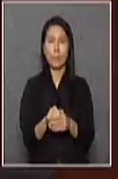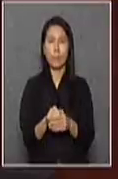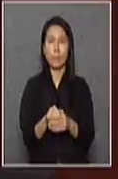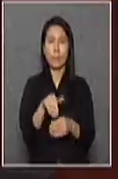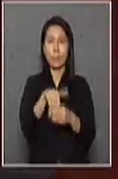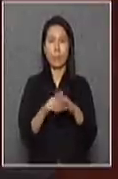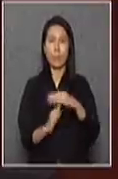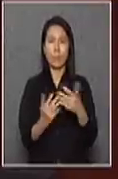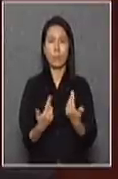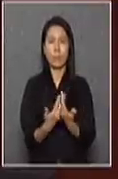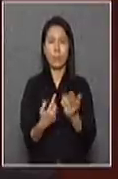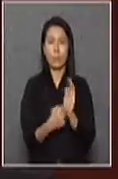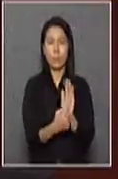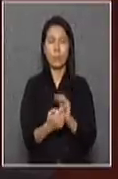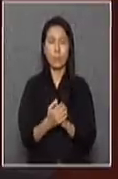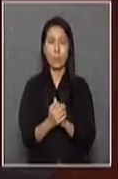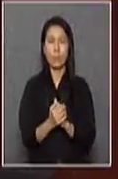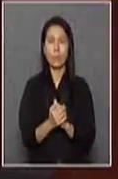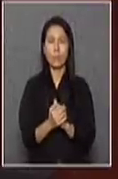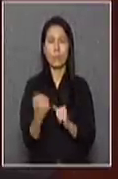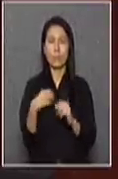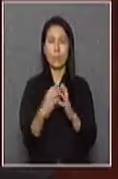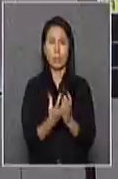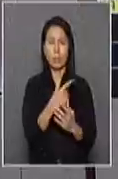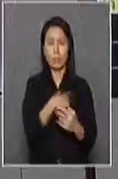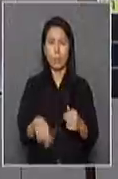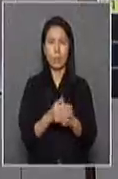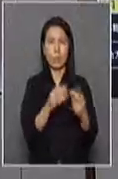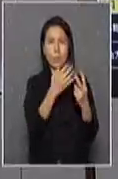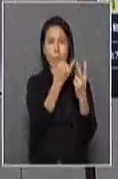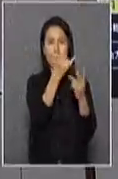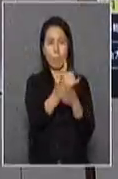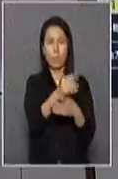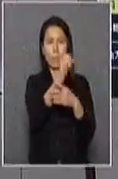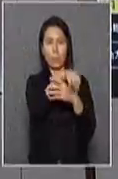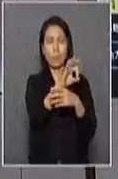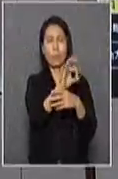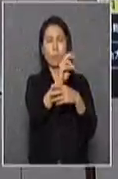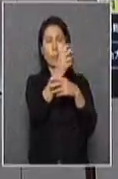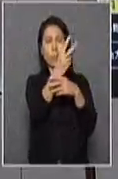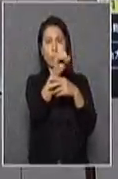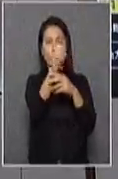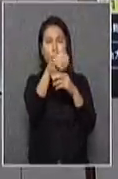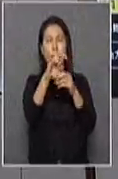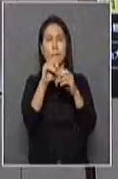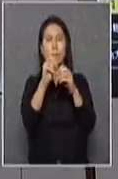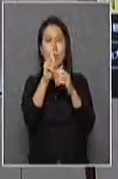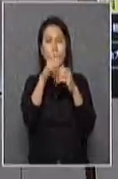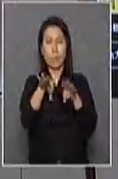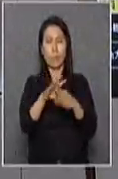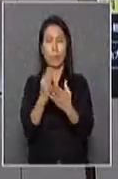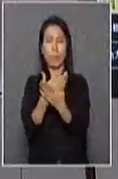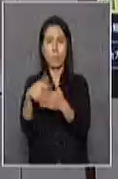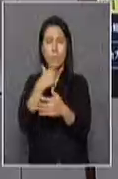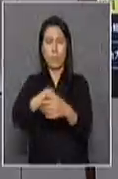停止表決，顯示結果。功能團體選舉產生的議員26位出席，沒有人贊成，23位反對，1位棄權。分區直接選舉